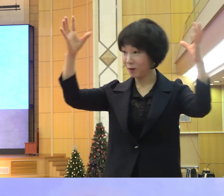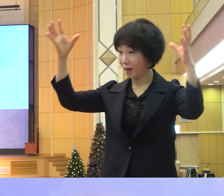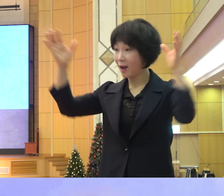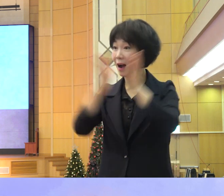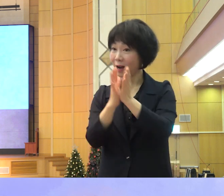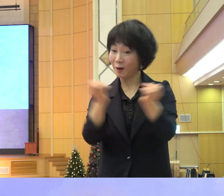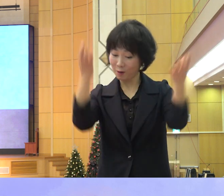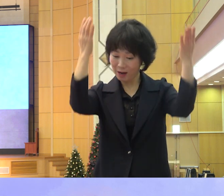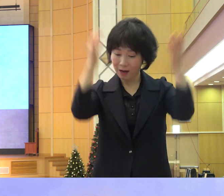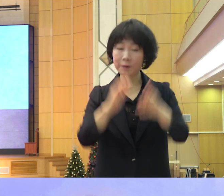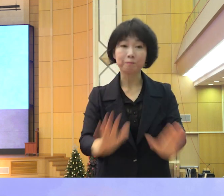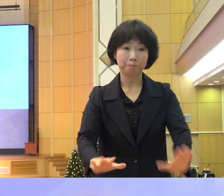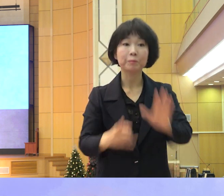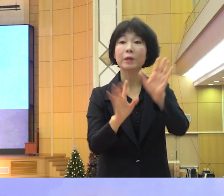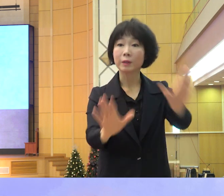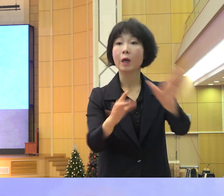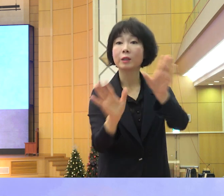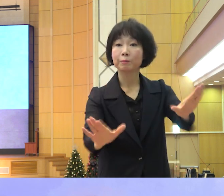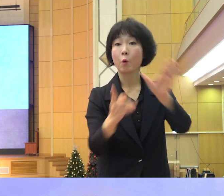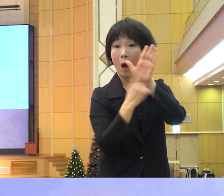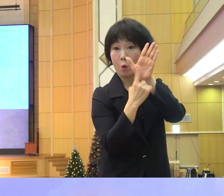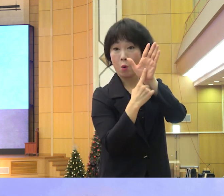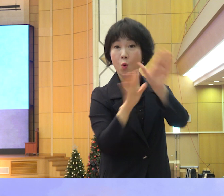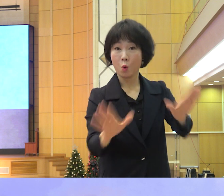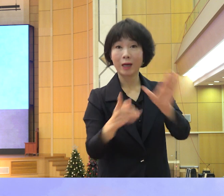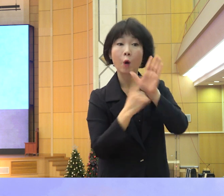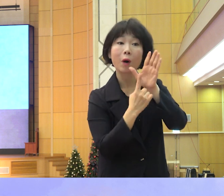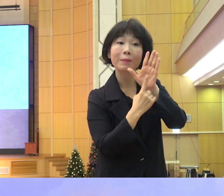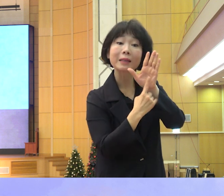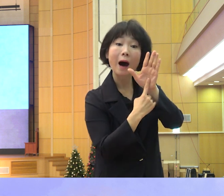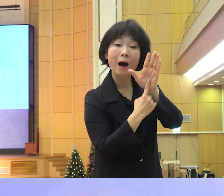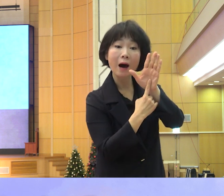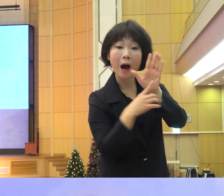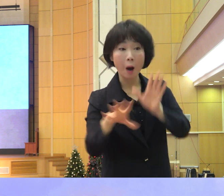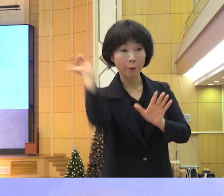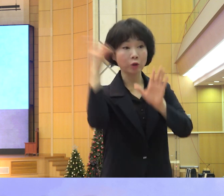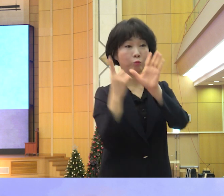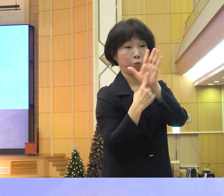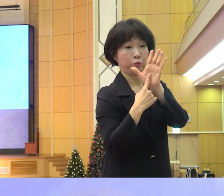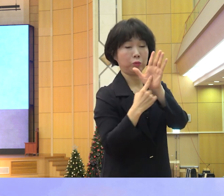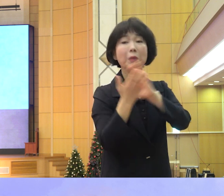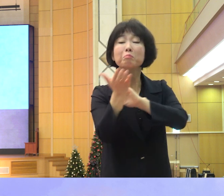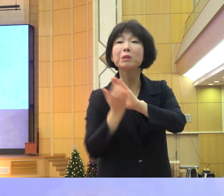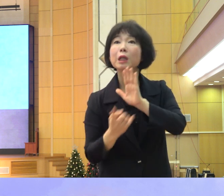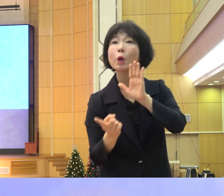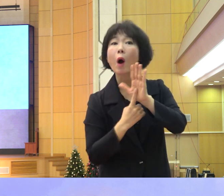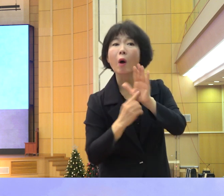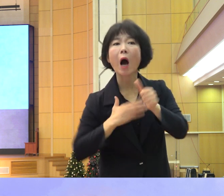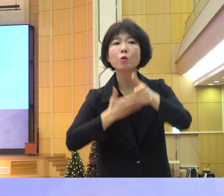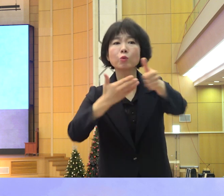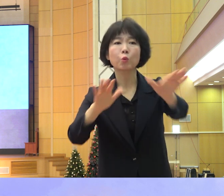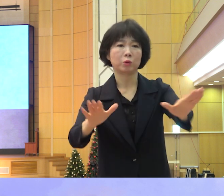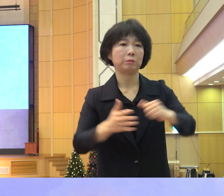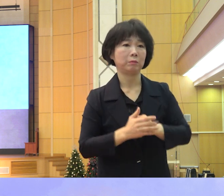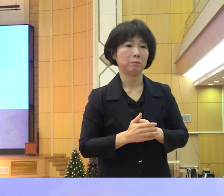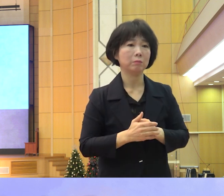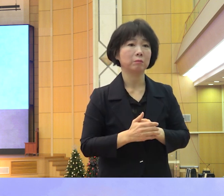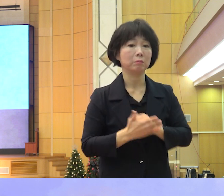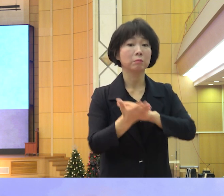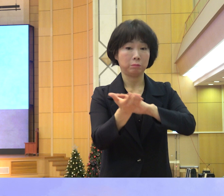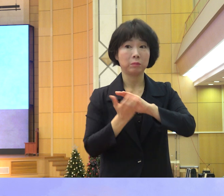네, 광고 말씀드리겠습니다. 광고 말씀을 미리 하기 때문에